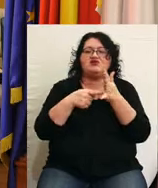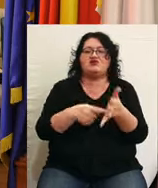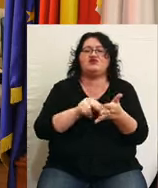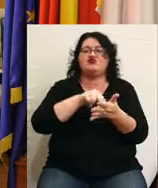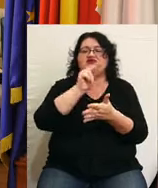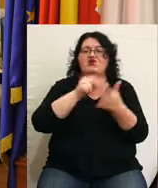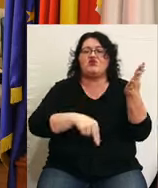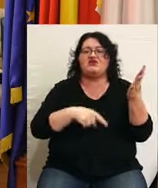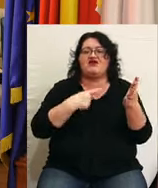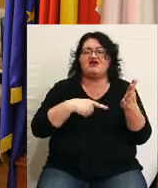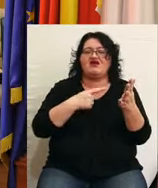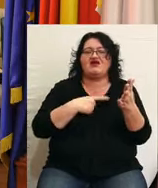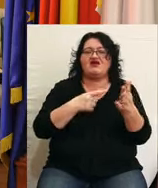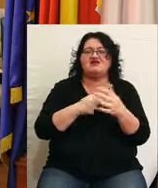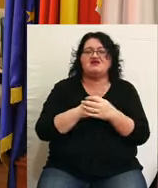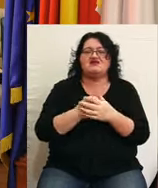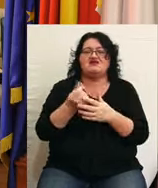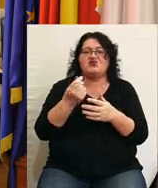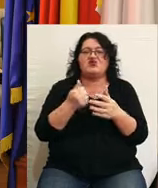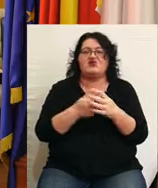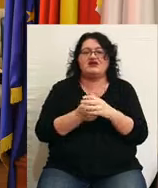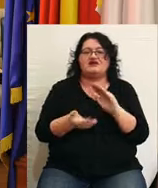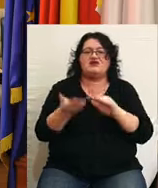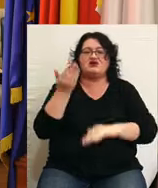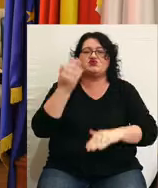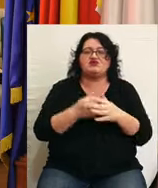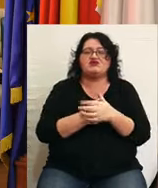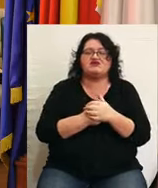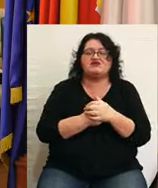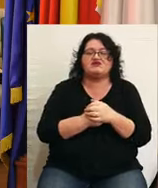contracte este un preț maxim.